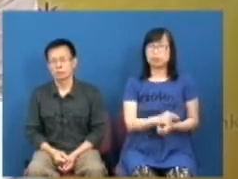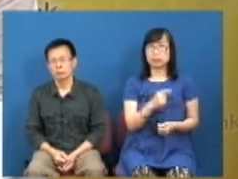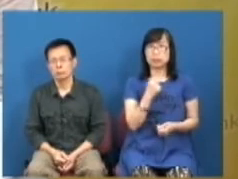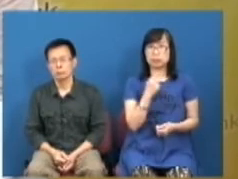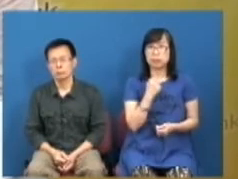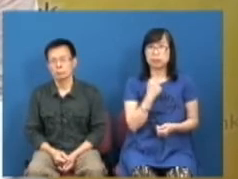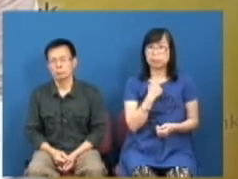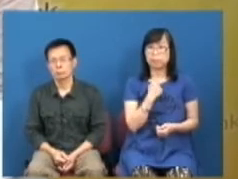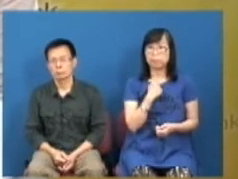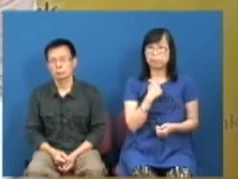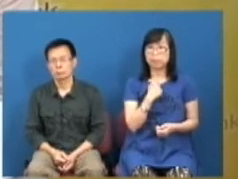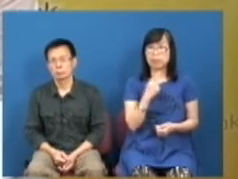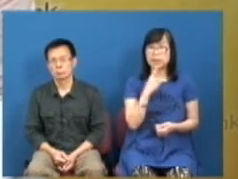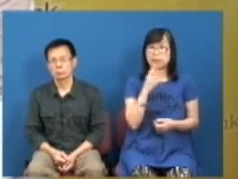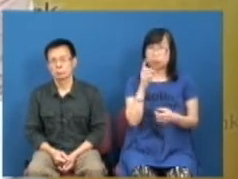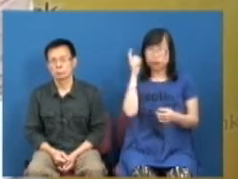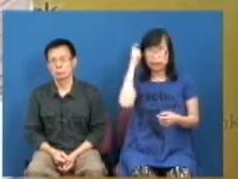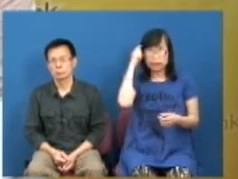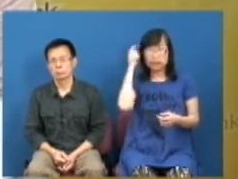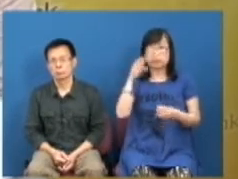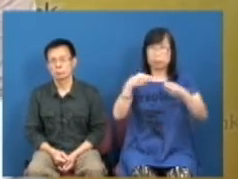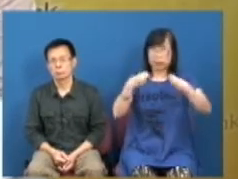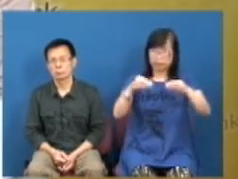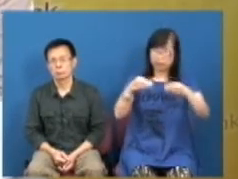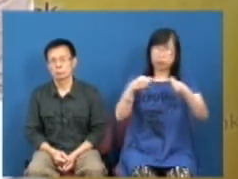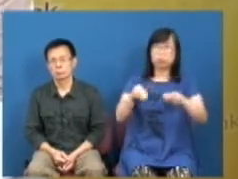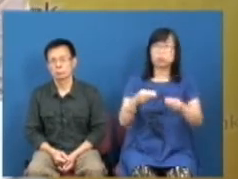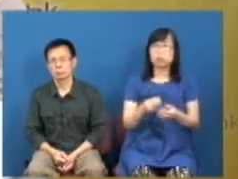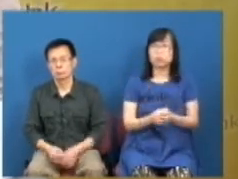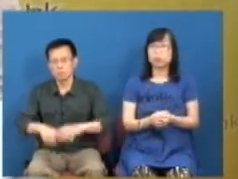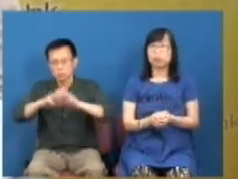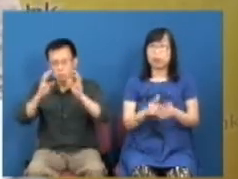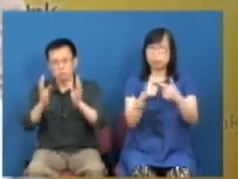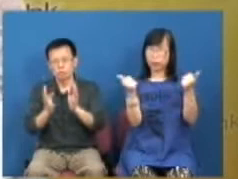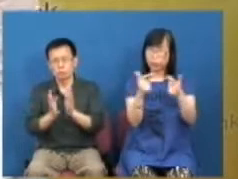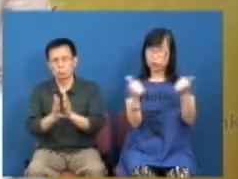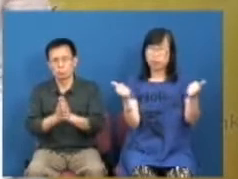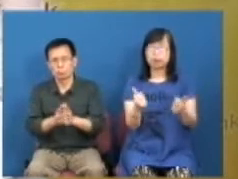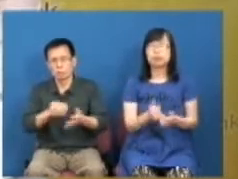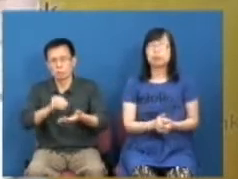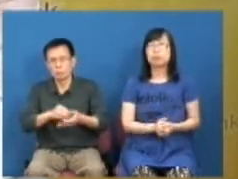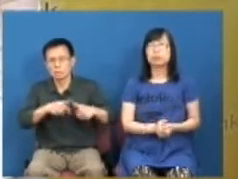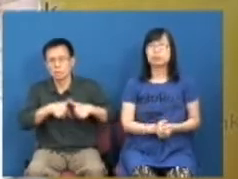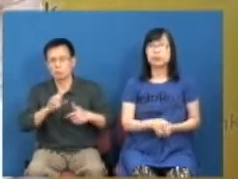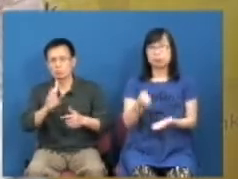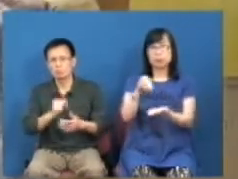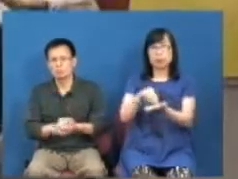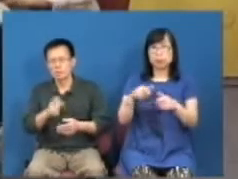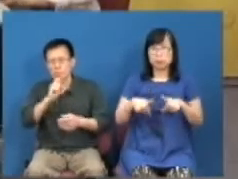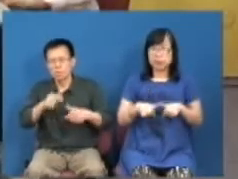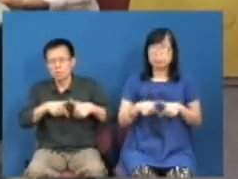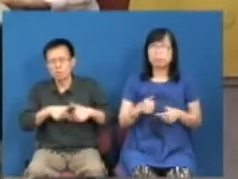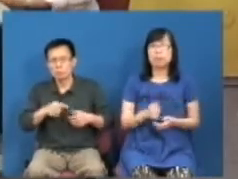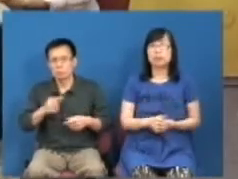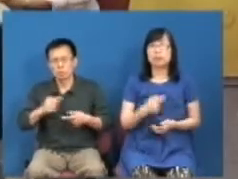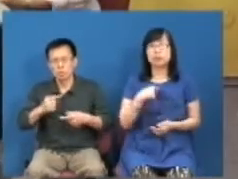個這個知識同埋你嗰個教育方面，同埋你嗰 個配套，成個 保障嘅決心啊， 係啦，係啦，有冇心咁去做？ 啱